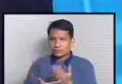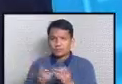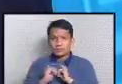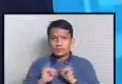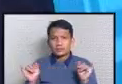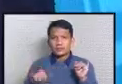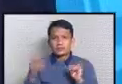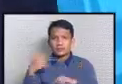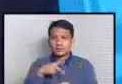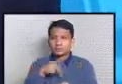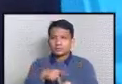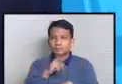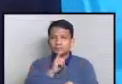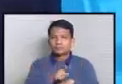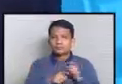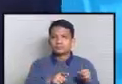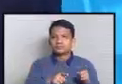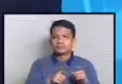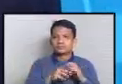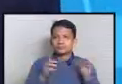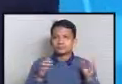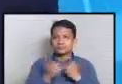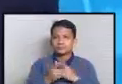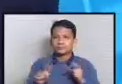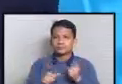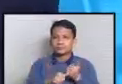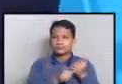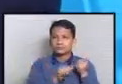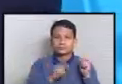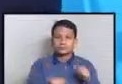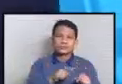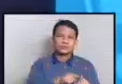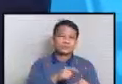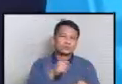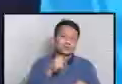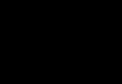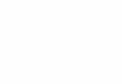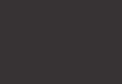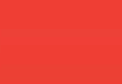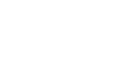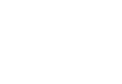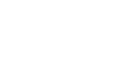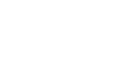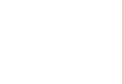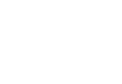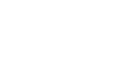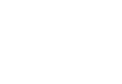Pilipinas. Siniguro naman ng palasyo ang libreng legal assistance para sa Pinay.